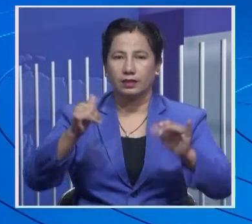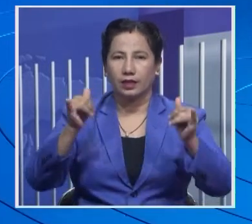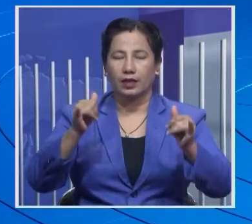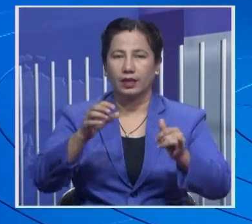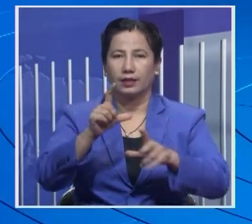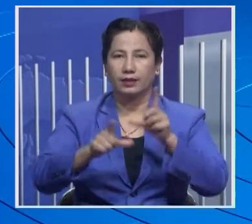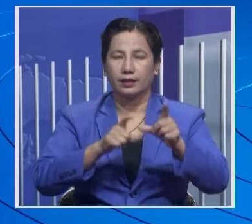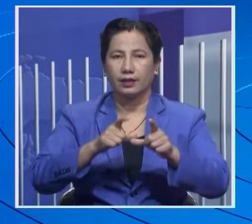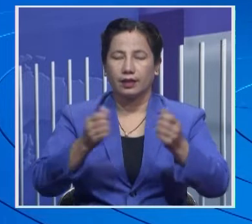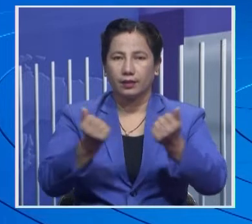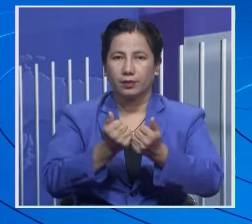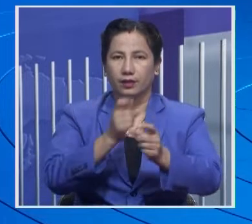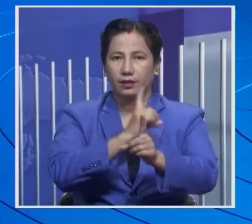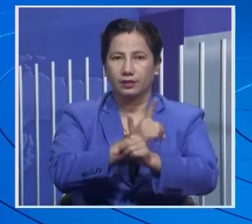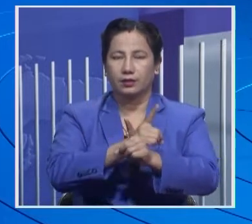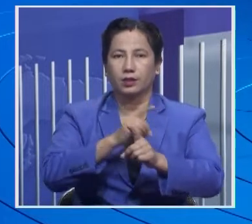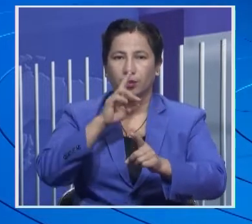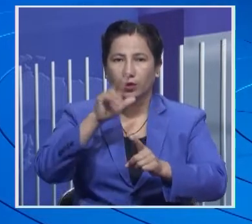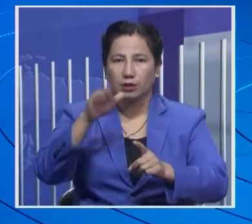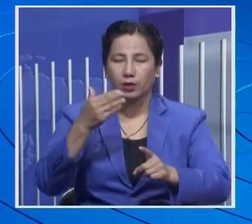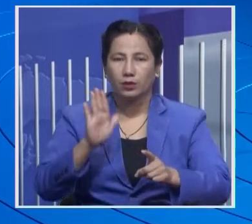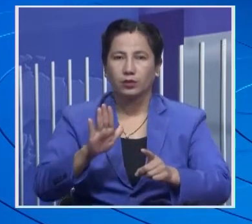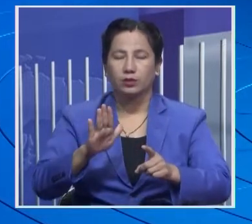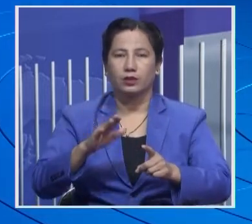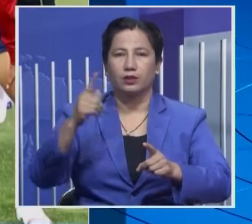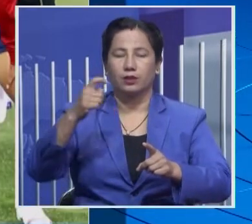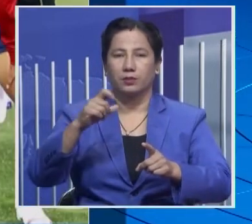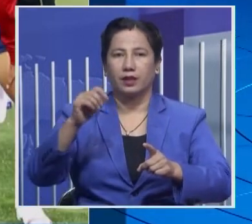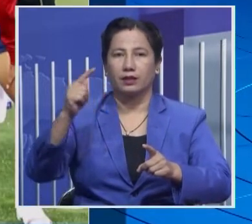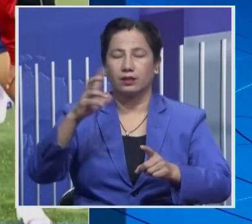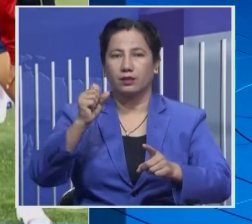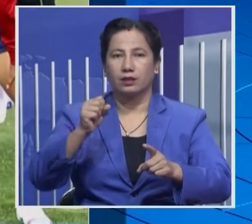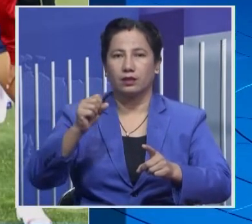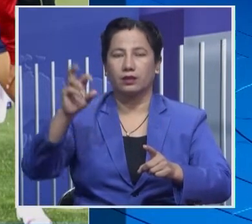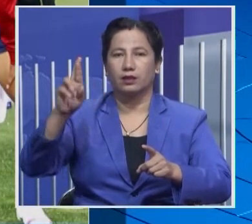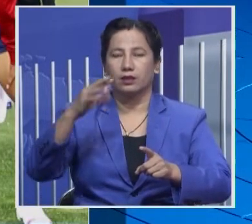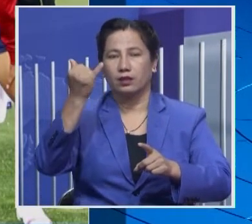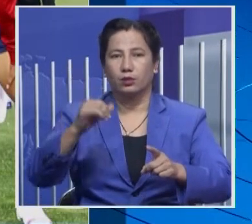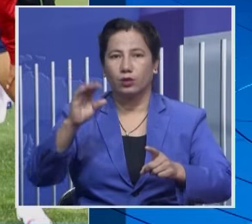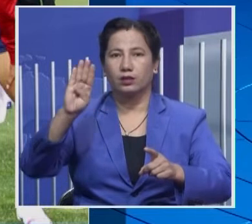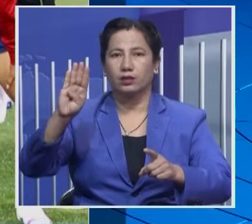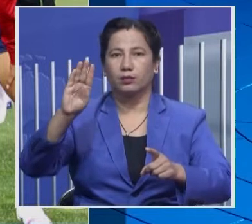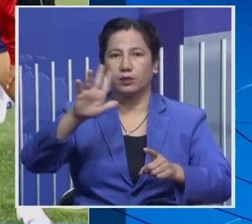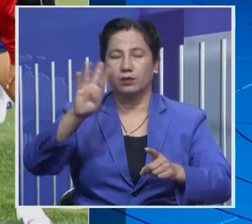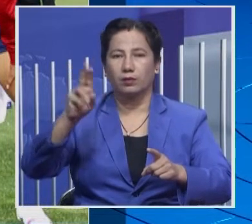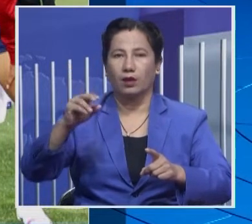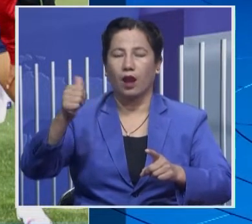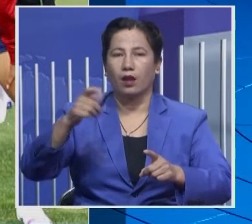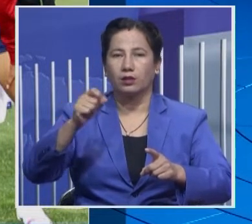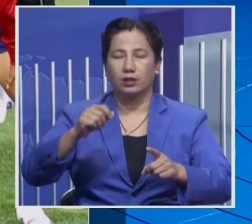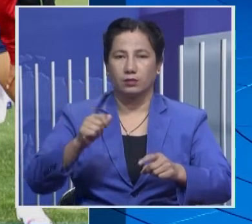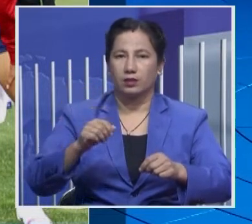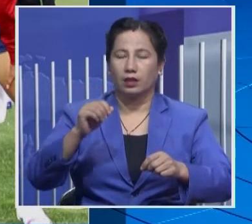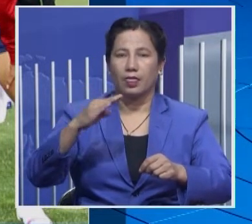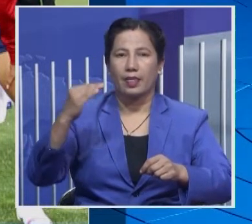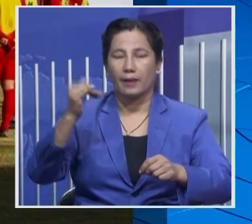प्रारम्भिक चरणको बन्द प्रशिक्षणमा बोलाउनु भएको छ। कप्तान किरण चेम्जोङ, उपकप्तान रोहित चन्द, विमल घरती मगर, अन्जान विष्ट, अनन्त